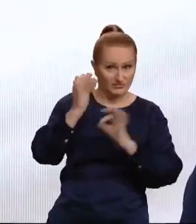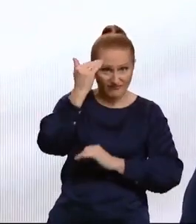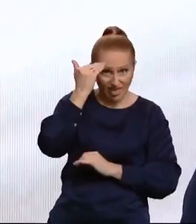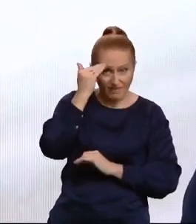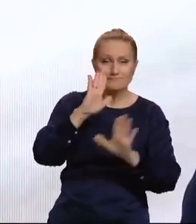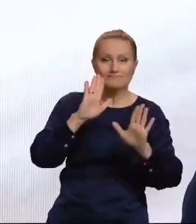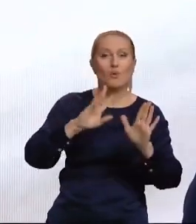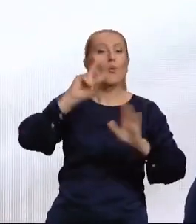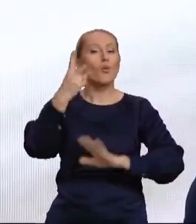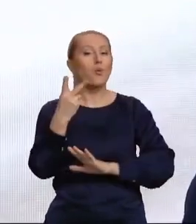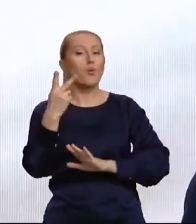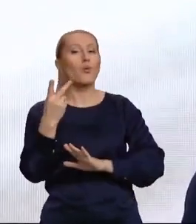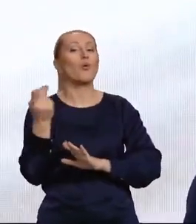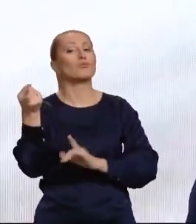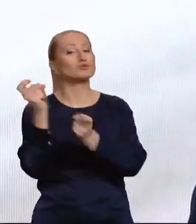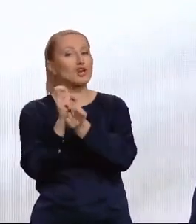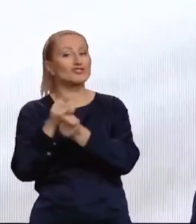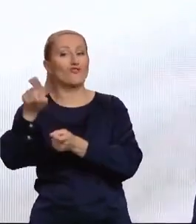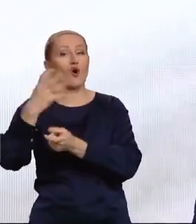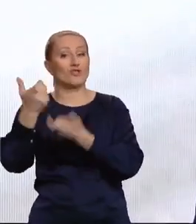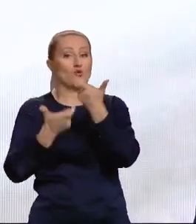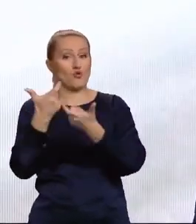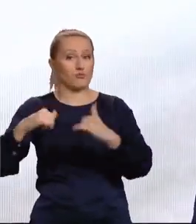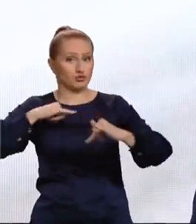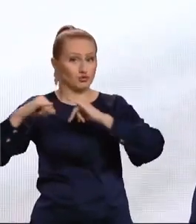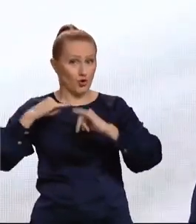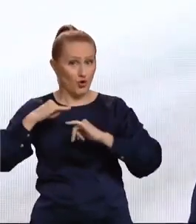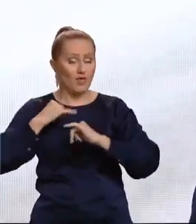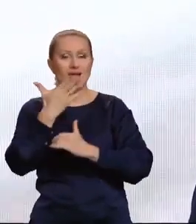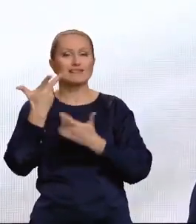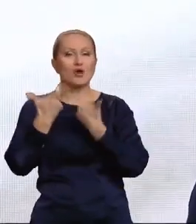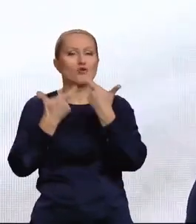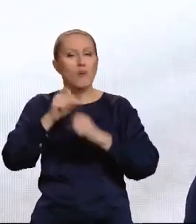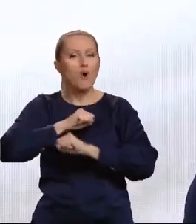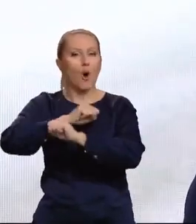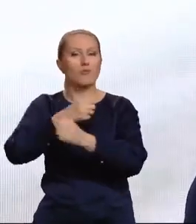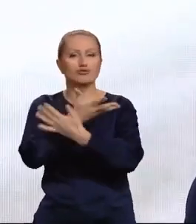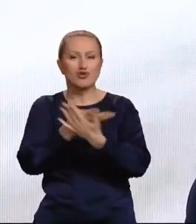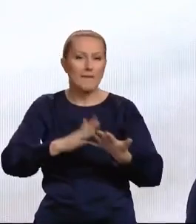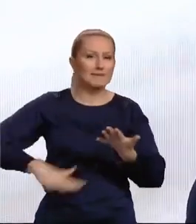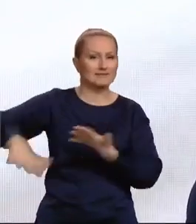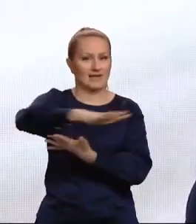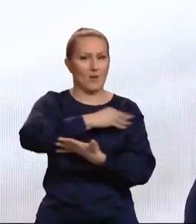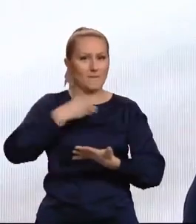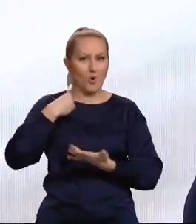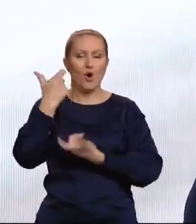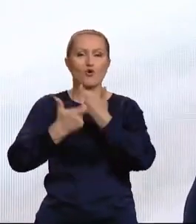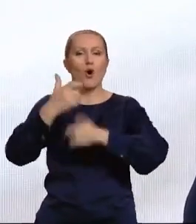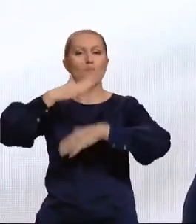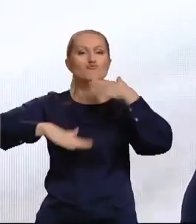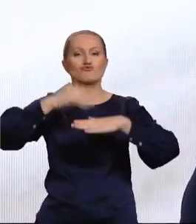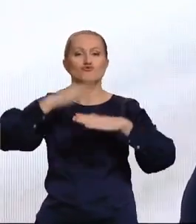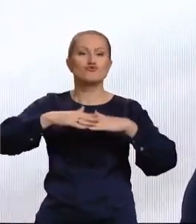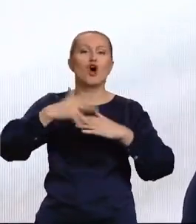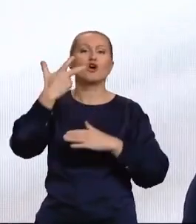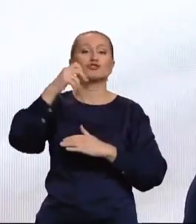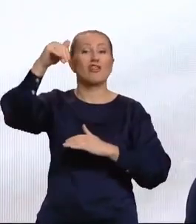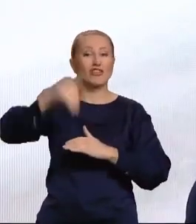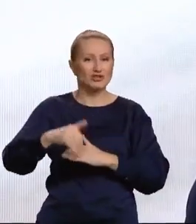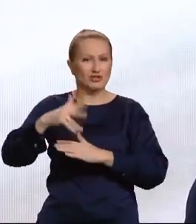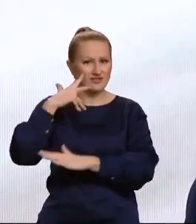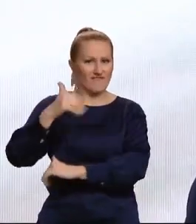Koncepcja przeciwna, realizowana dzisiaj przez rządzących, zakłada obronę całego terytorium Polski, zbudowanie 300-tysięcznej